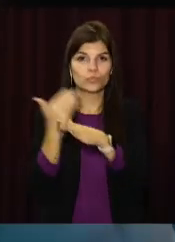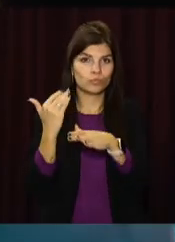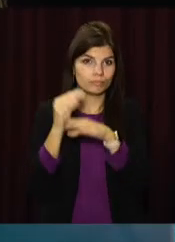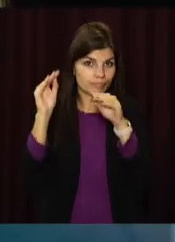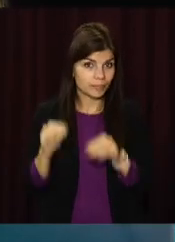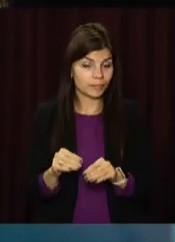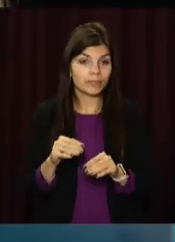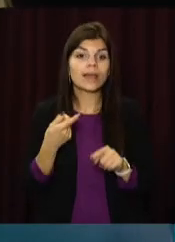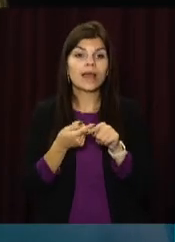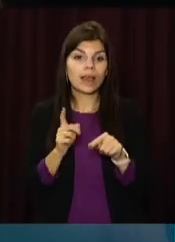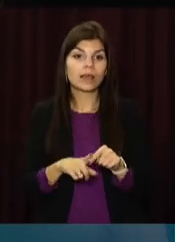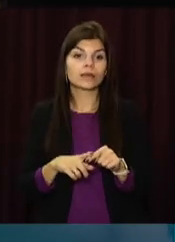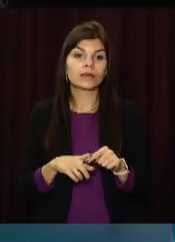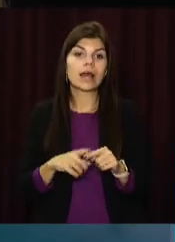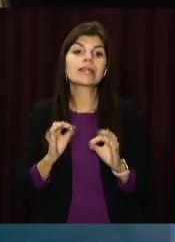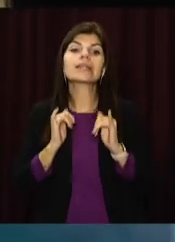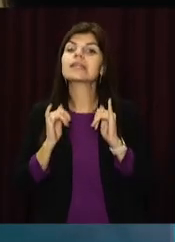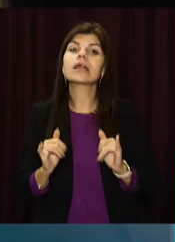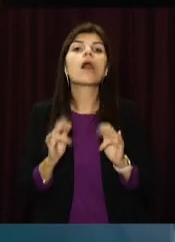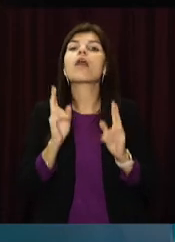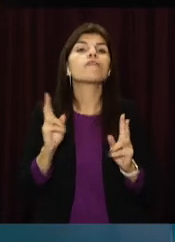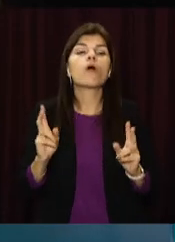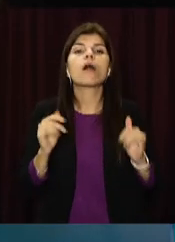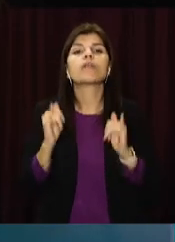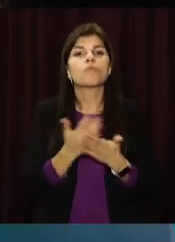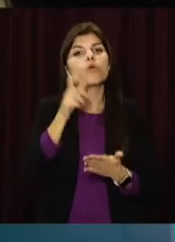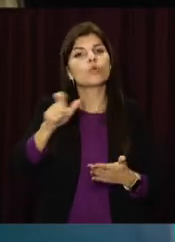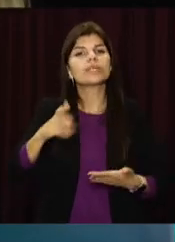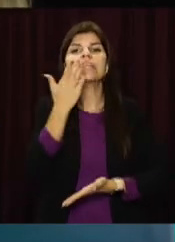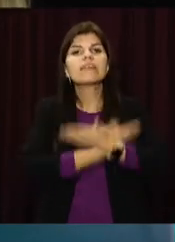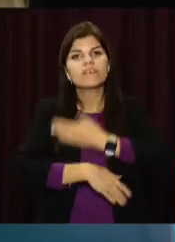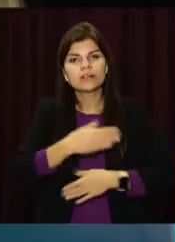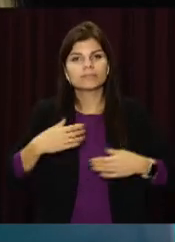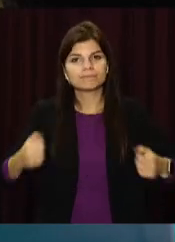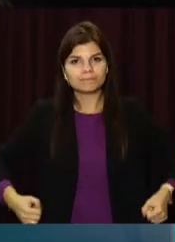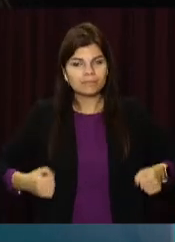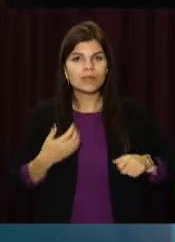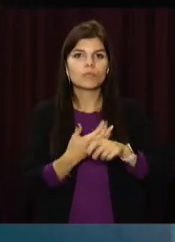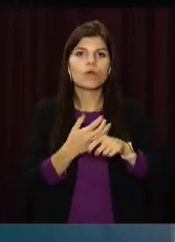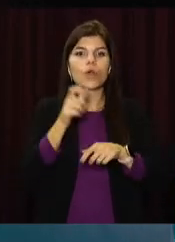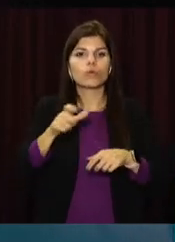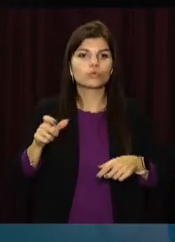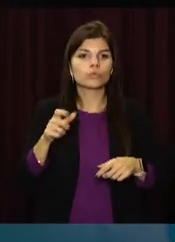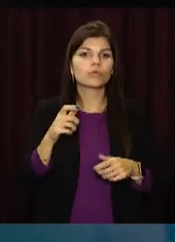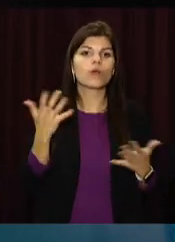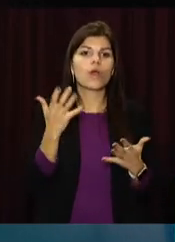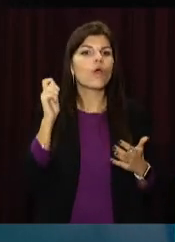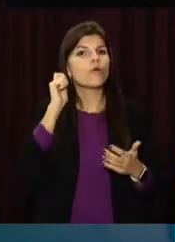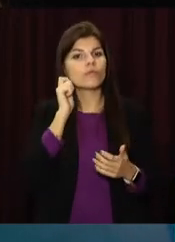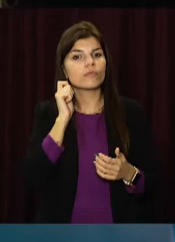Дана послуга діє для осіб з інвалідністю, осіб громадян України, які